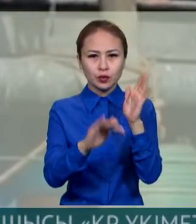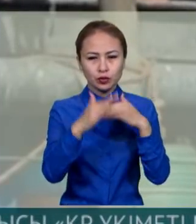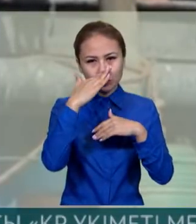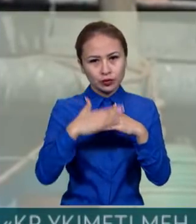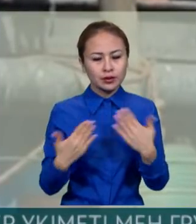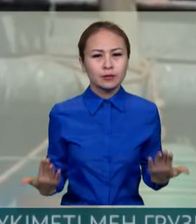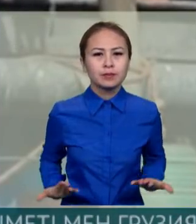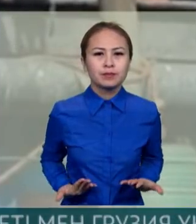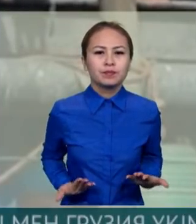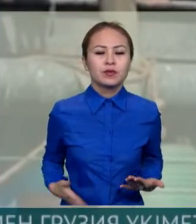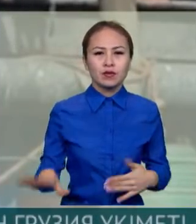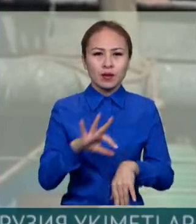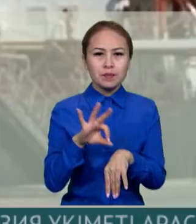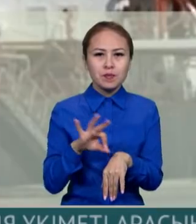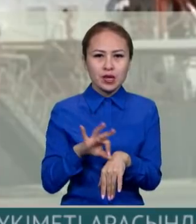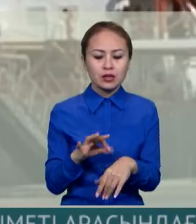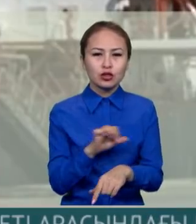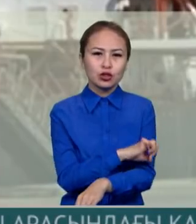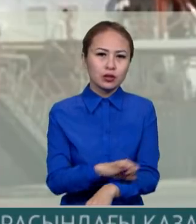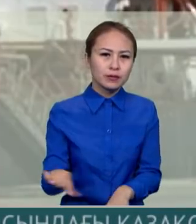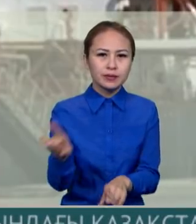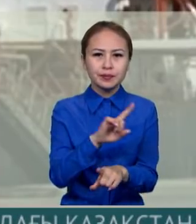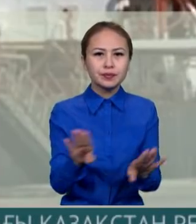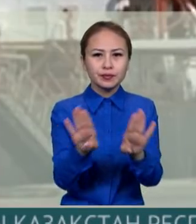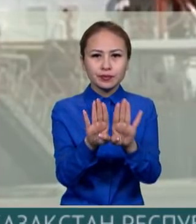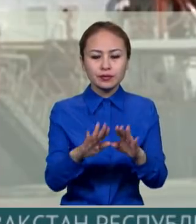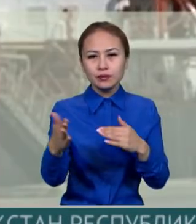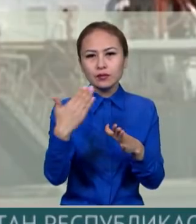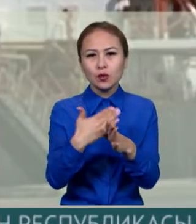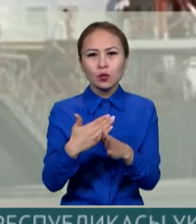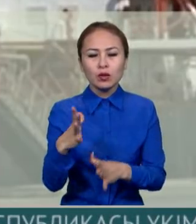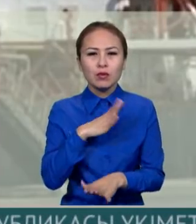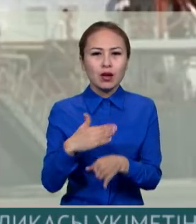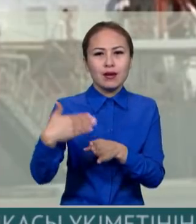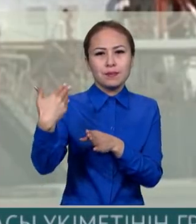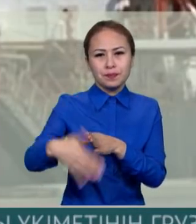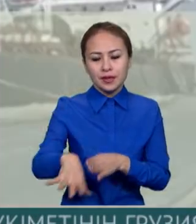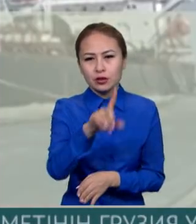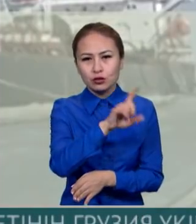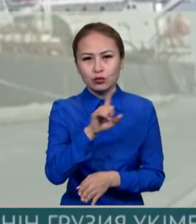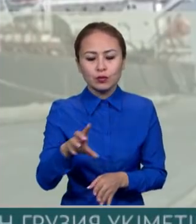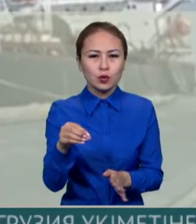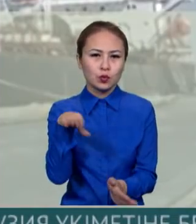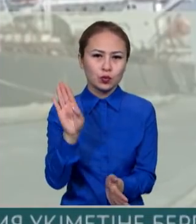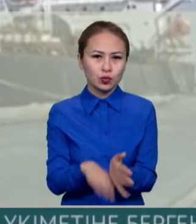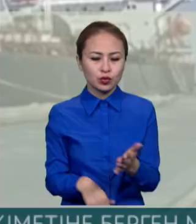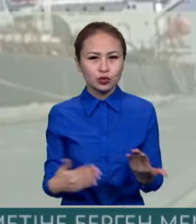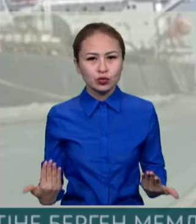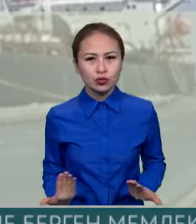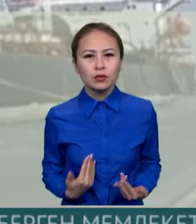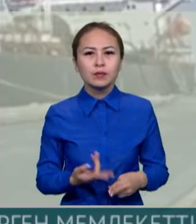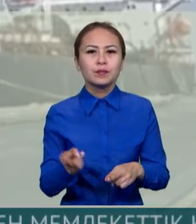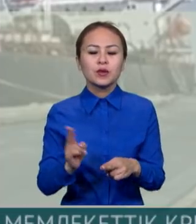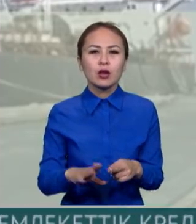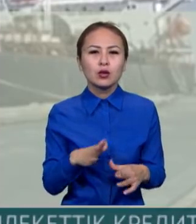мың тұрғын тырысқақ дертіне шалдыққан. Шекара шегенделіп, сырттан келетін көмек кешіккеннен кейін жергілікті жұрттың жағдайы ауырлады. Іле